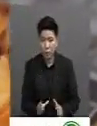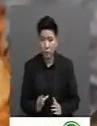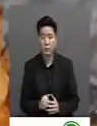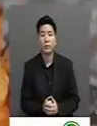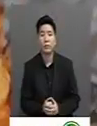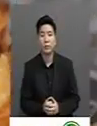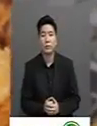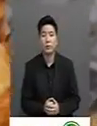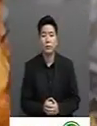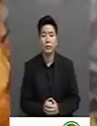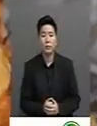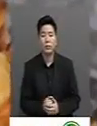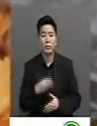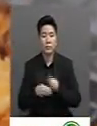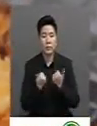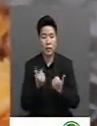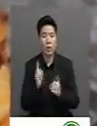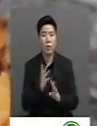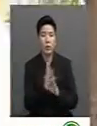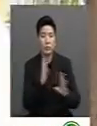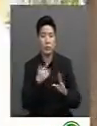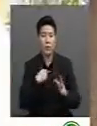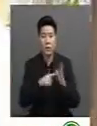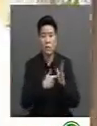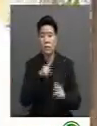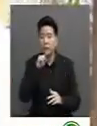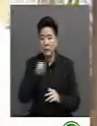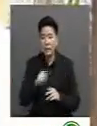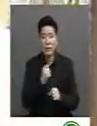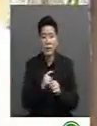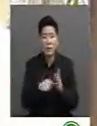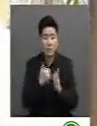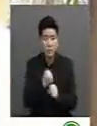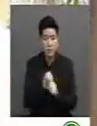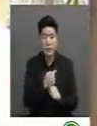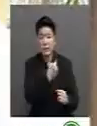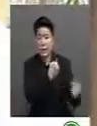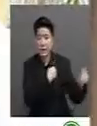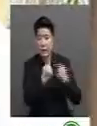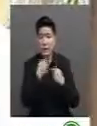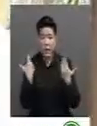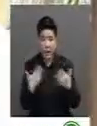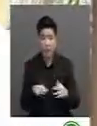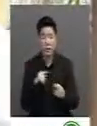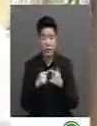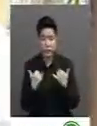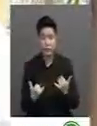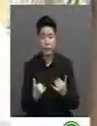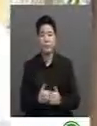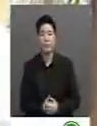ะ ใช่ดีเนี่ยเข้าคิวผมไม่เริ่มพอเริ่มขึ้นมาเนี่ยตั้งเล